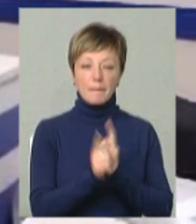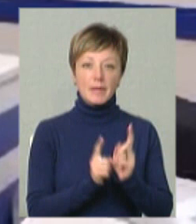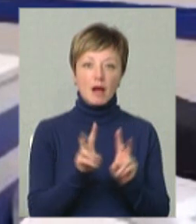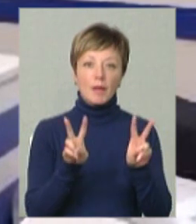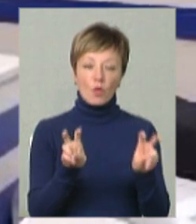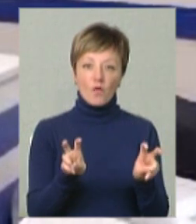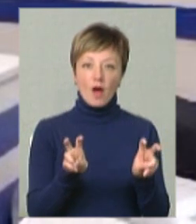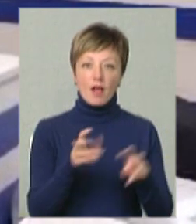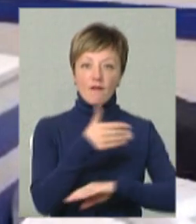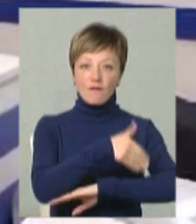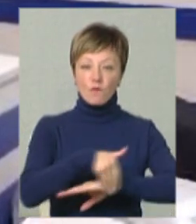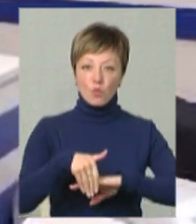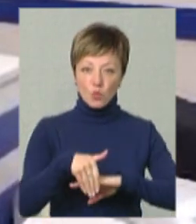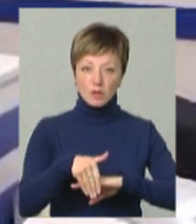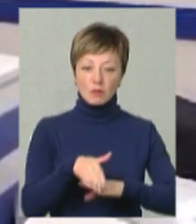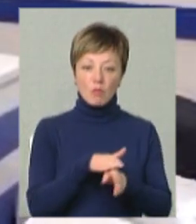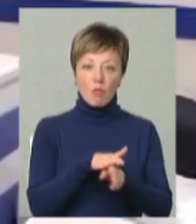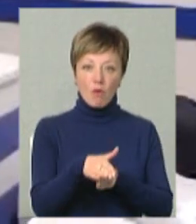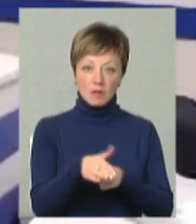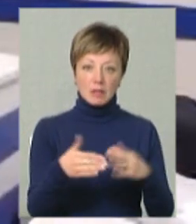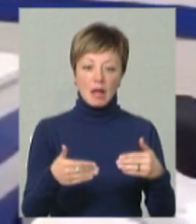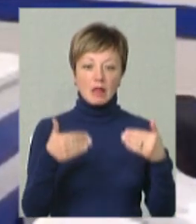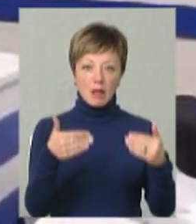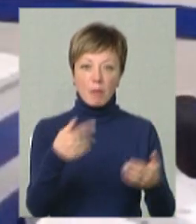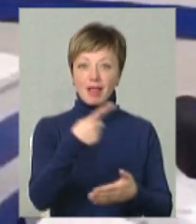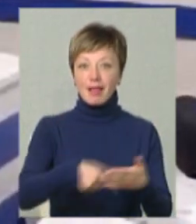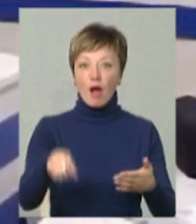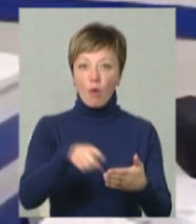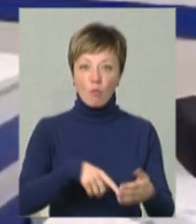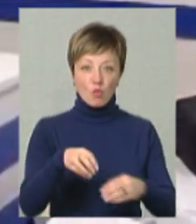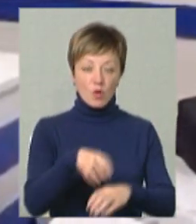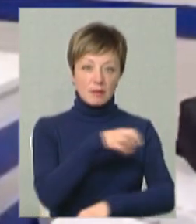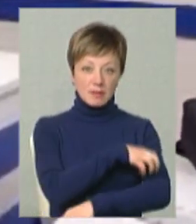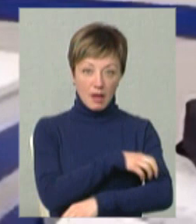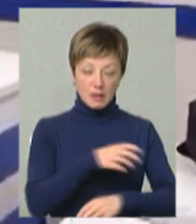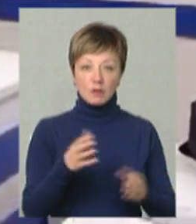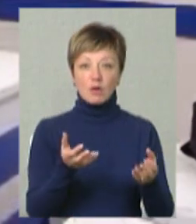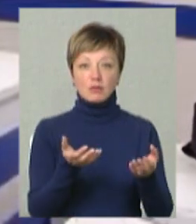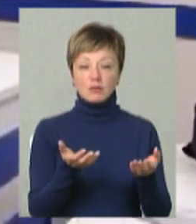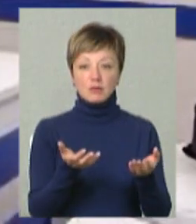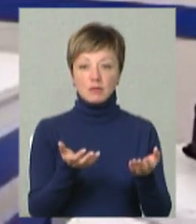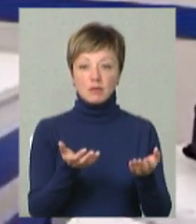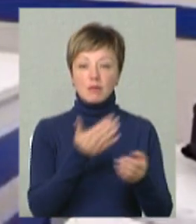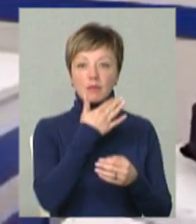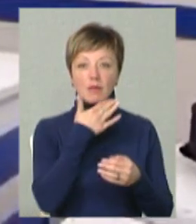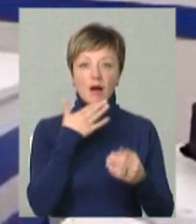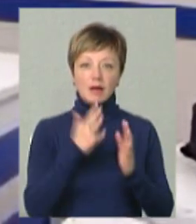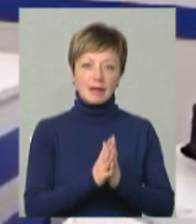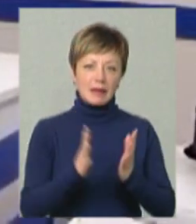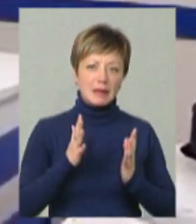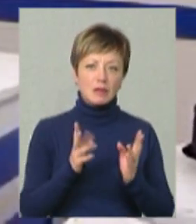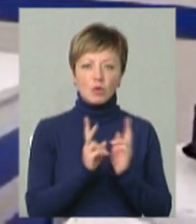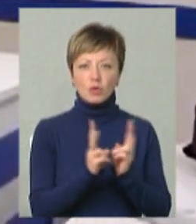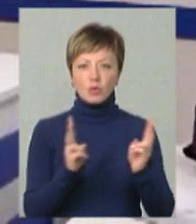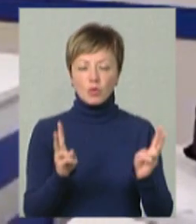перейменування вулиць і пройшли повністю етап декомунізації. Знову ж таки, отримуючи величезну кількість критики від тих,